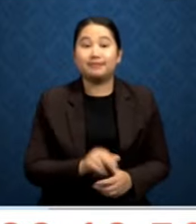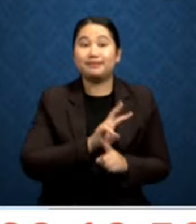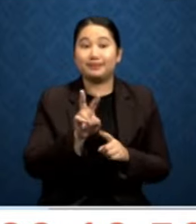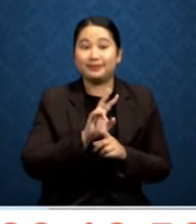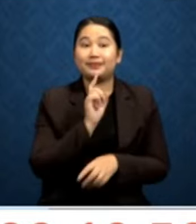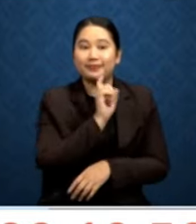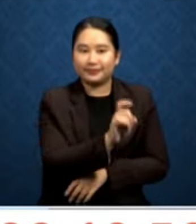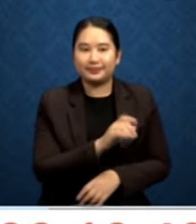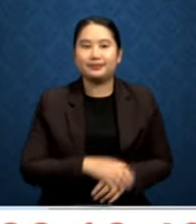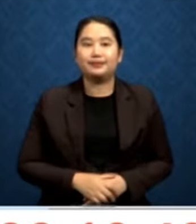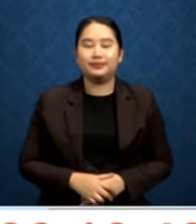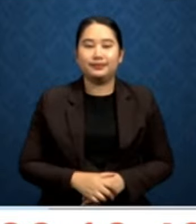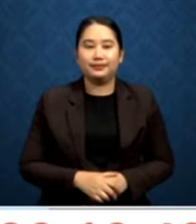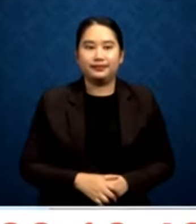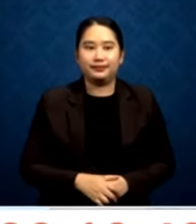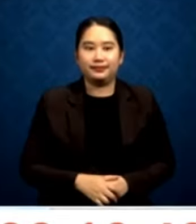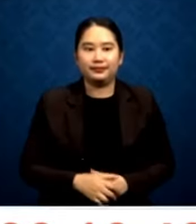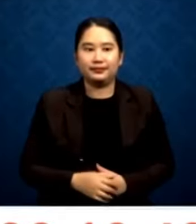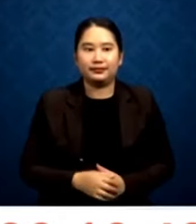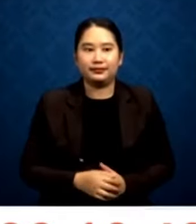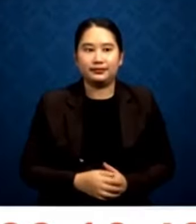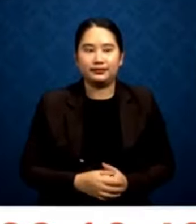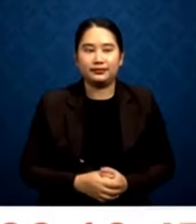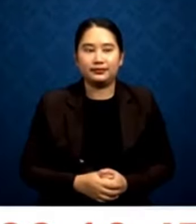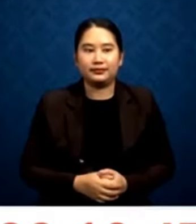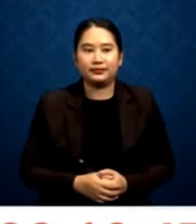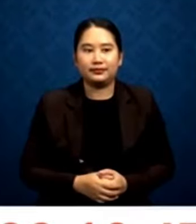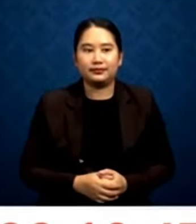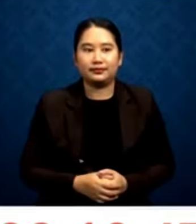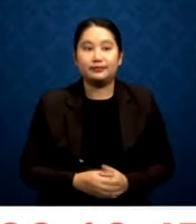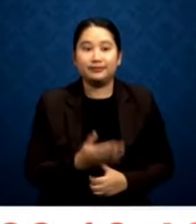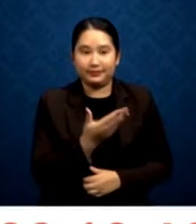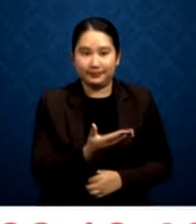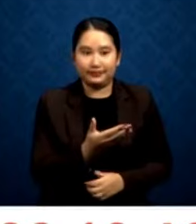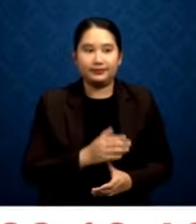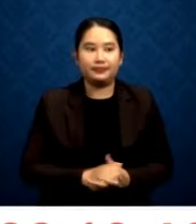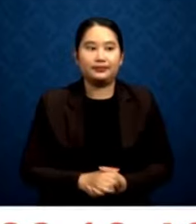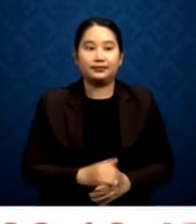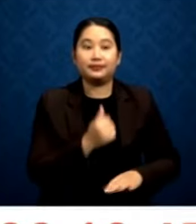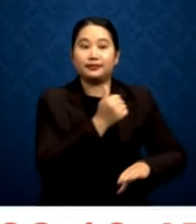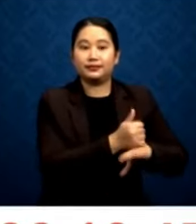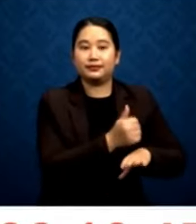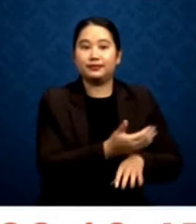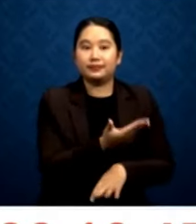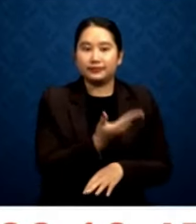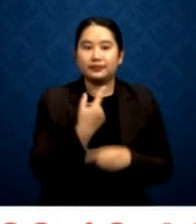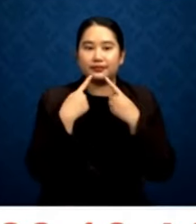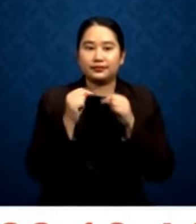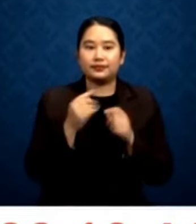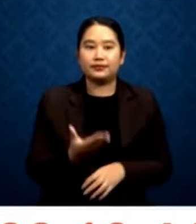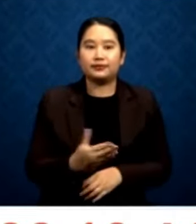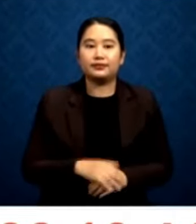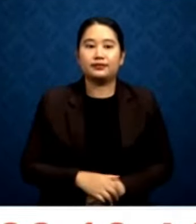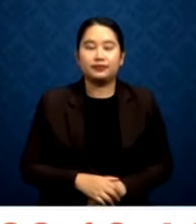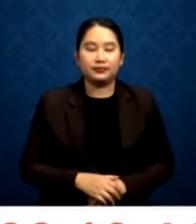ี้ครับขอบค่าริานเฉิท่านรัฐตรีท่านกระธานท